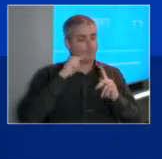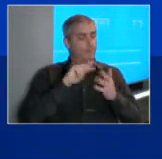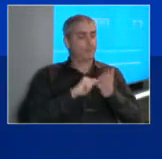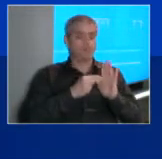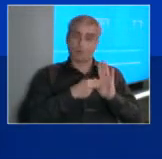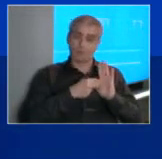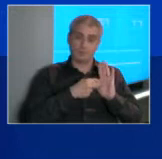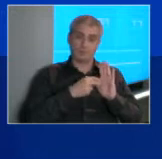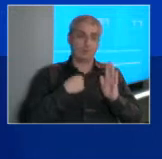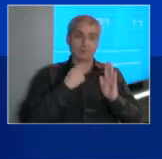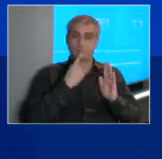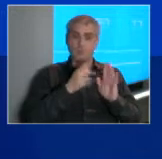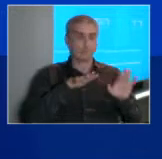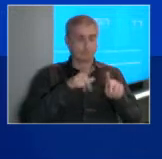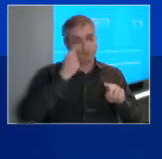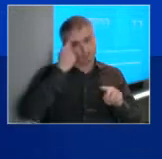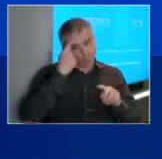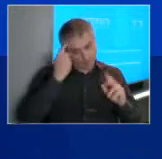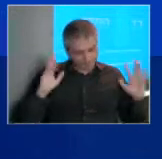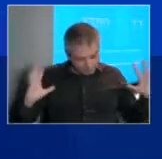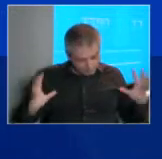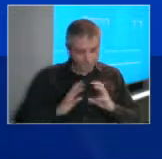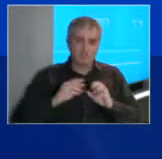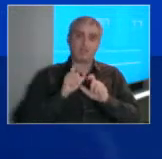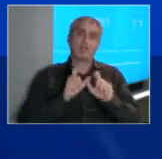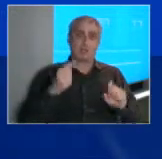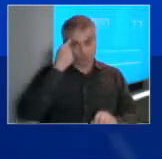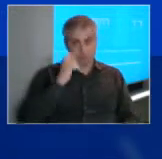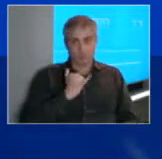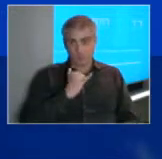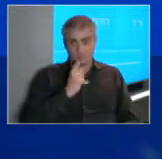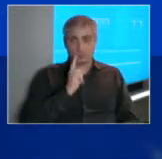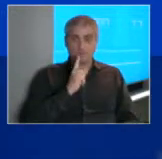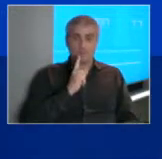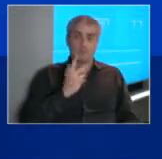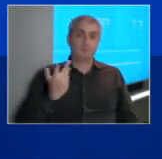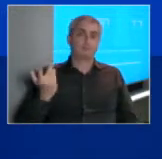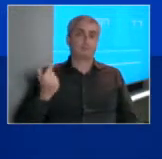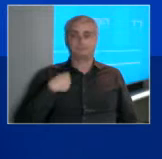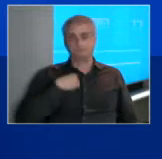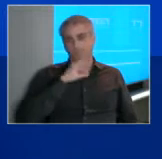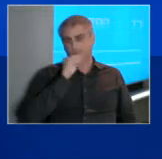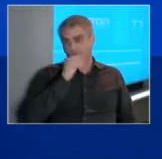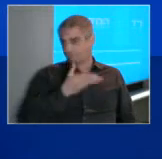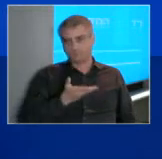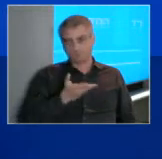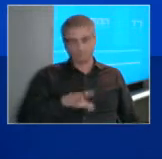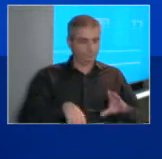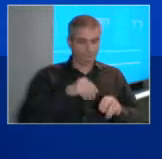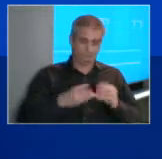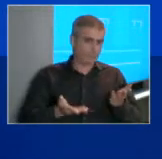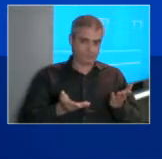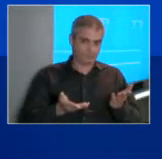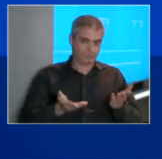הפוליטי. אנחנו אומרים שהממשלות יודעות לכנס את הגירעון, זה נכון. אבל אנחנו מדברים על הבחירות